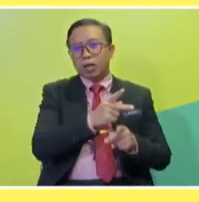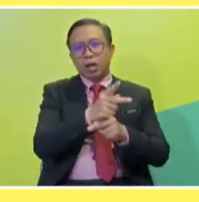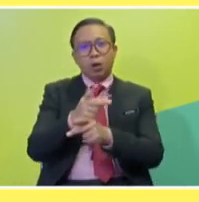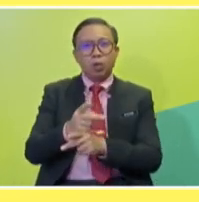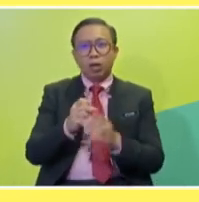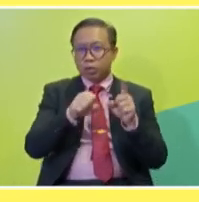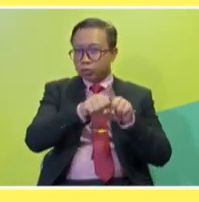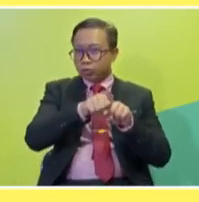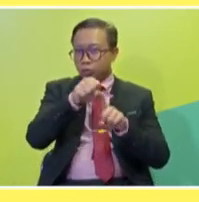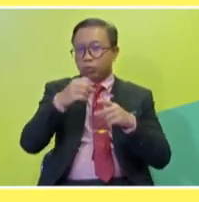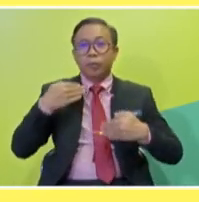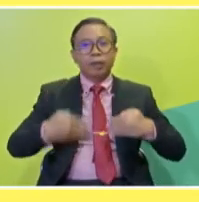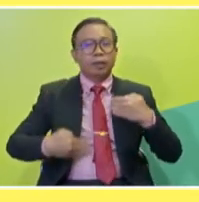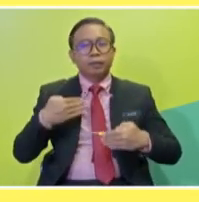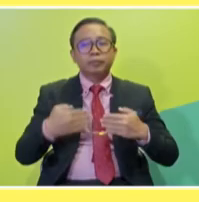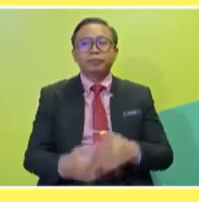badan